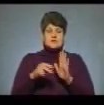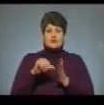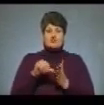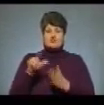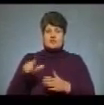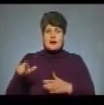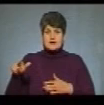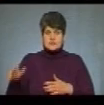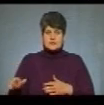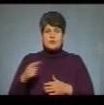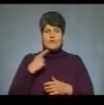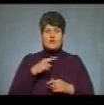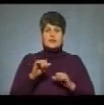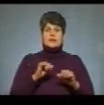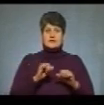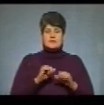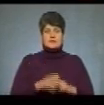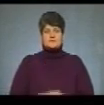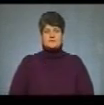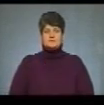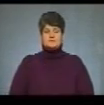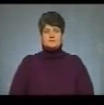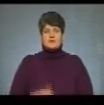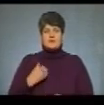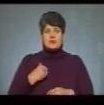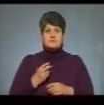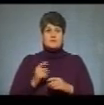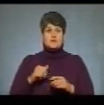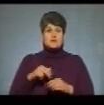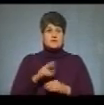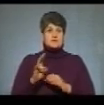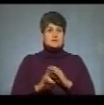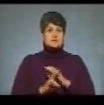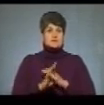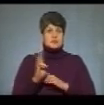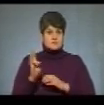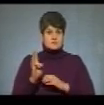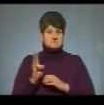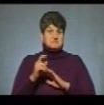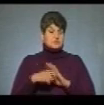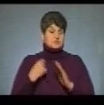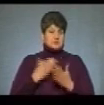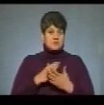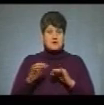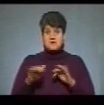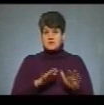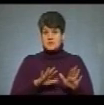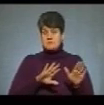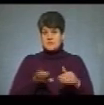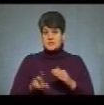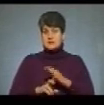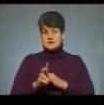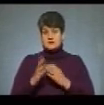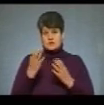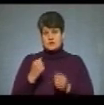колективу «Ходаки», каже його керівник Михайло Полюга. Ми вийшли з церкви, дізналися, що така акція. Після церкви ще один